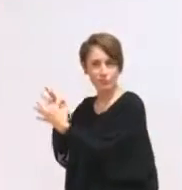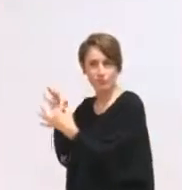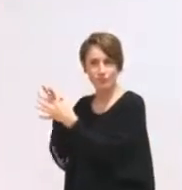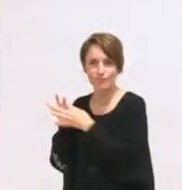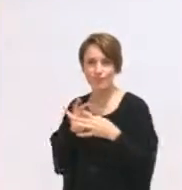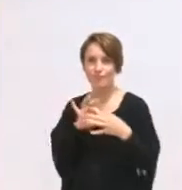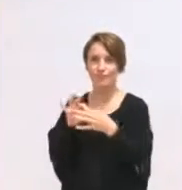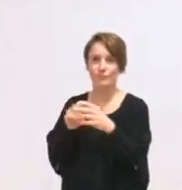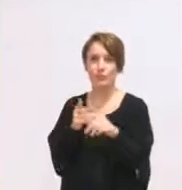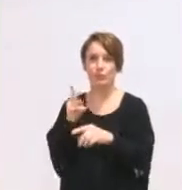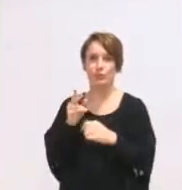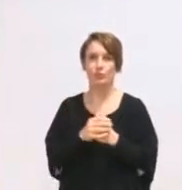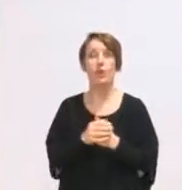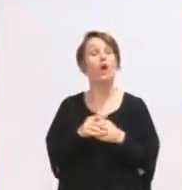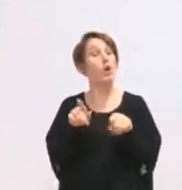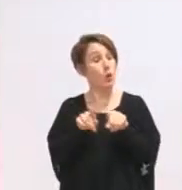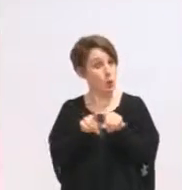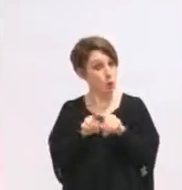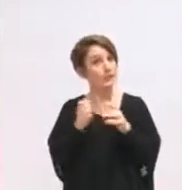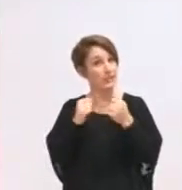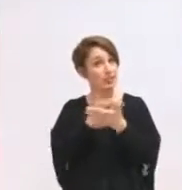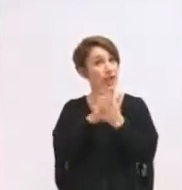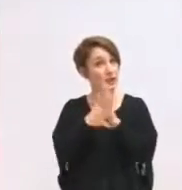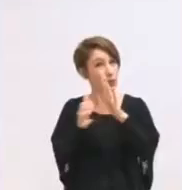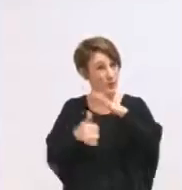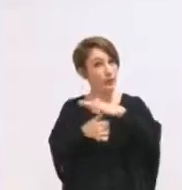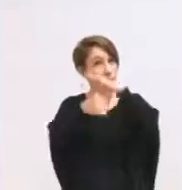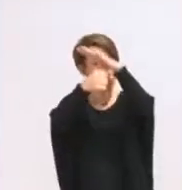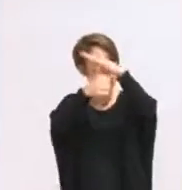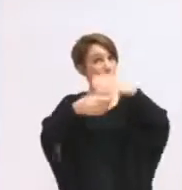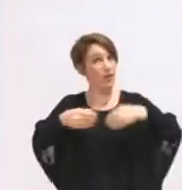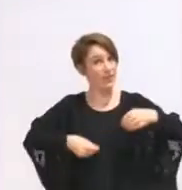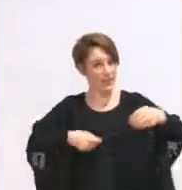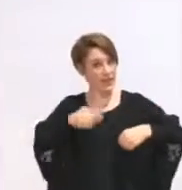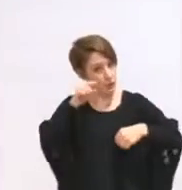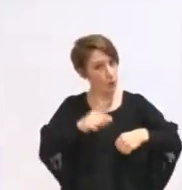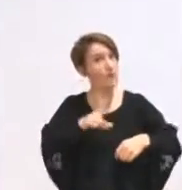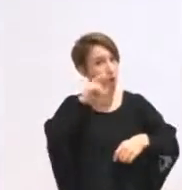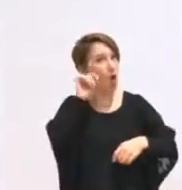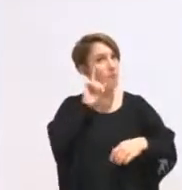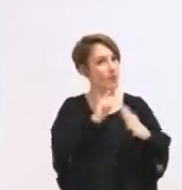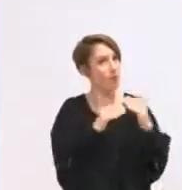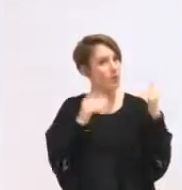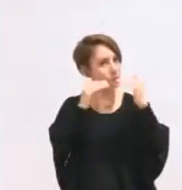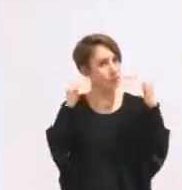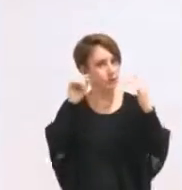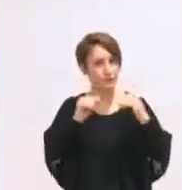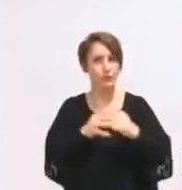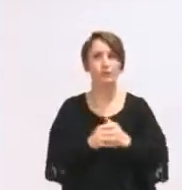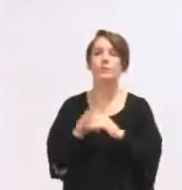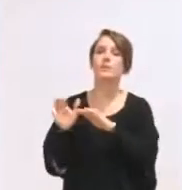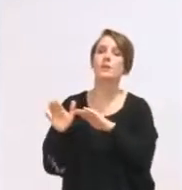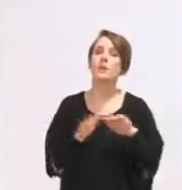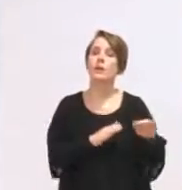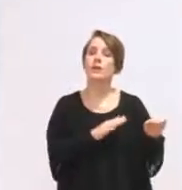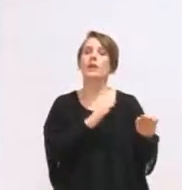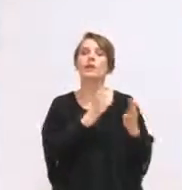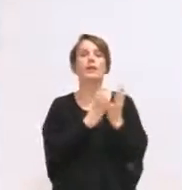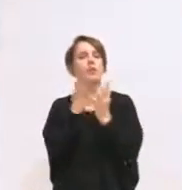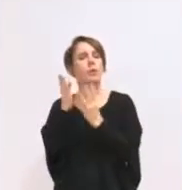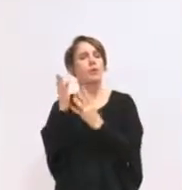au niveau de la mixité dans les instances dirigeantes de ces associations. Sur le 4e axe, sur la collectivité en tant qu'employeur, forcément